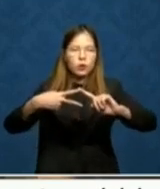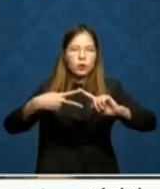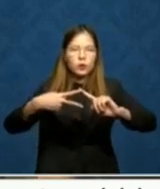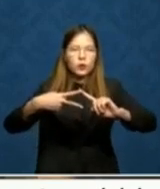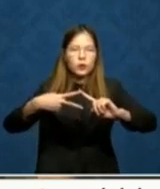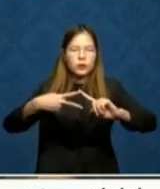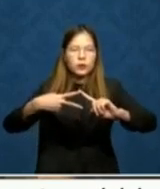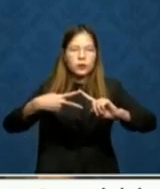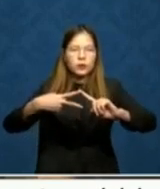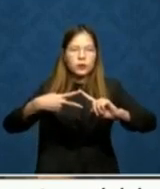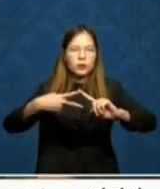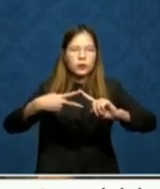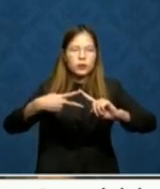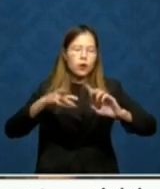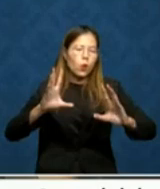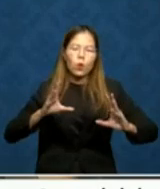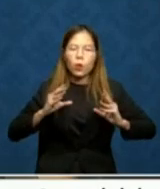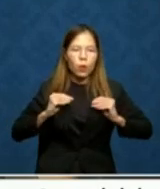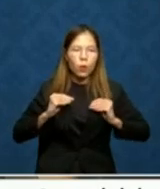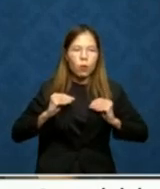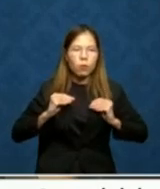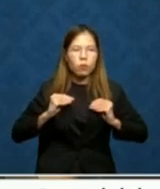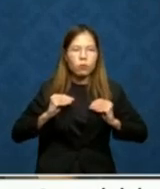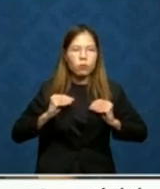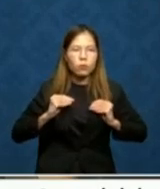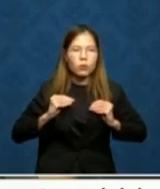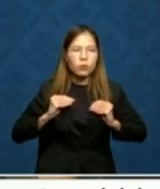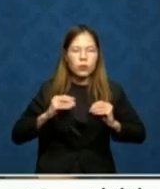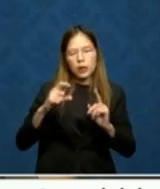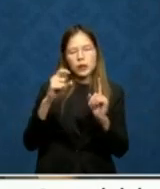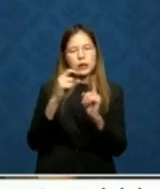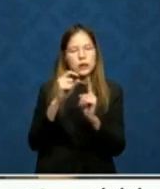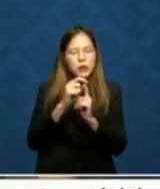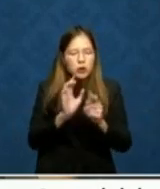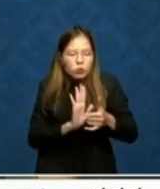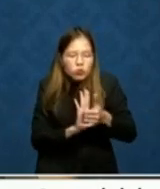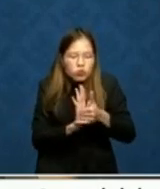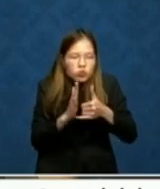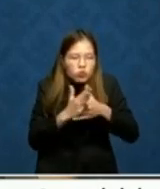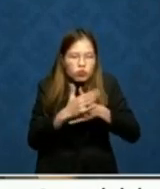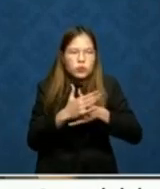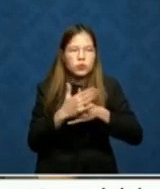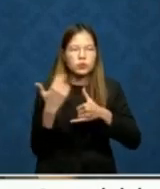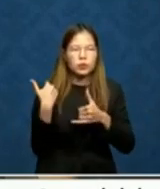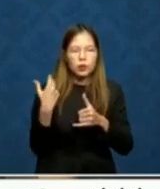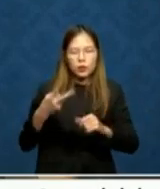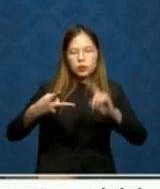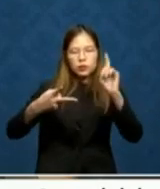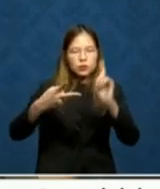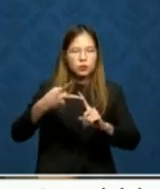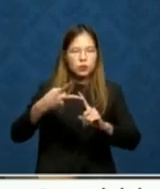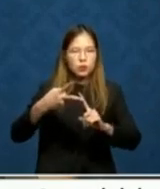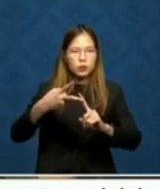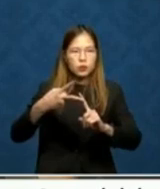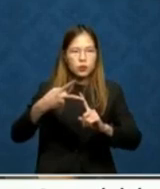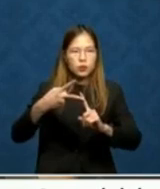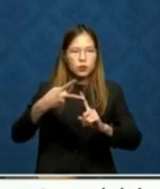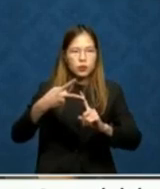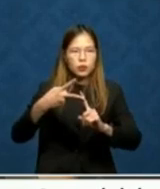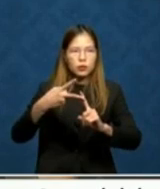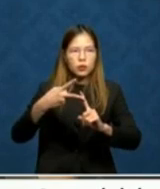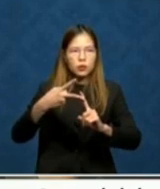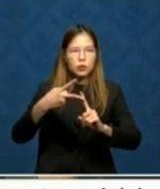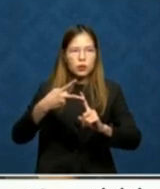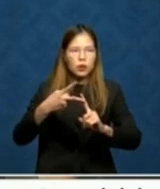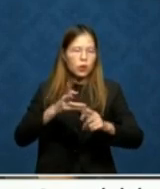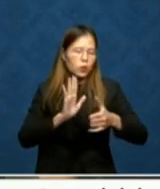1ประเด็นความยินยอมหรือคอนเซนต์ในนิยามการคุกคามทางเพศและประเด็นที่2ประเด็นการคุก